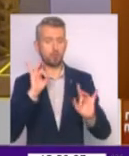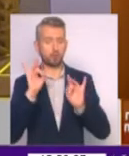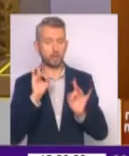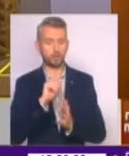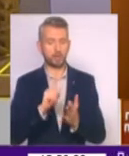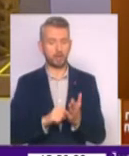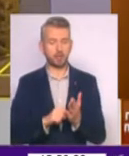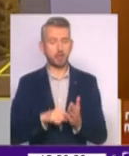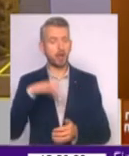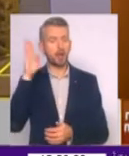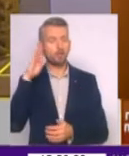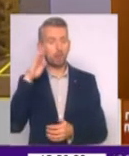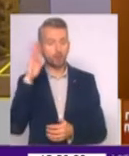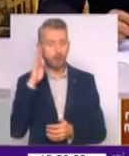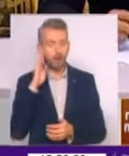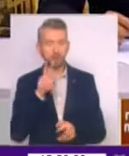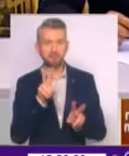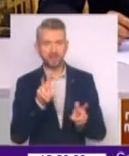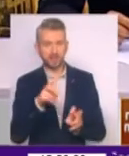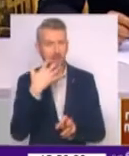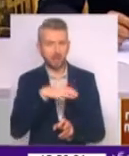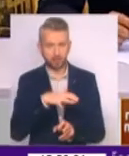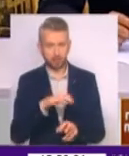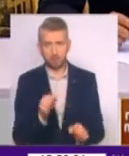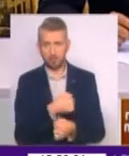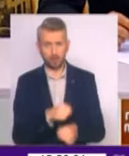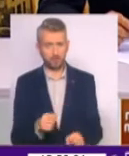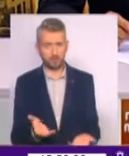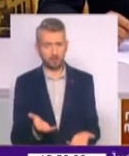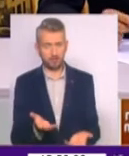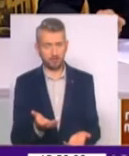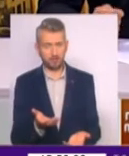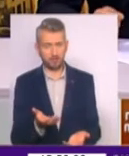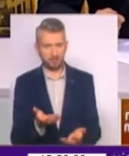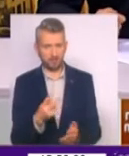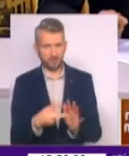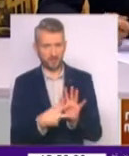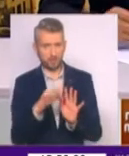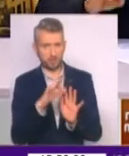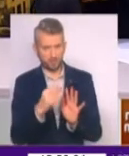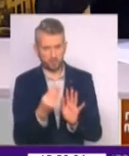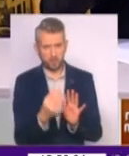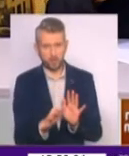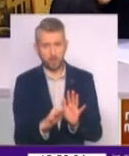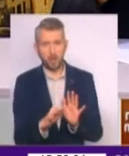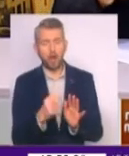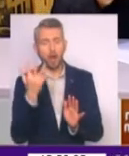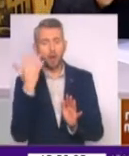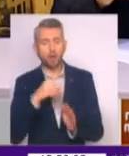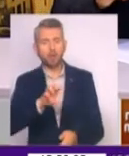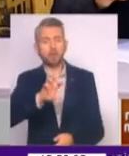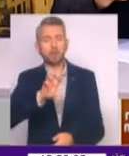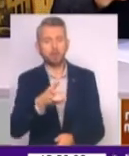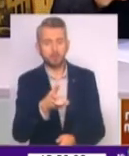питання. Вода, її назвати гарячою, ну, неможливо при всьому бажанні. Але прошу зауважити, що коли ми вмикаємо,